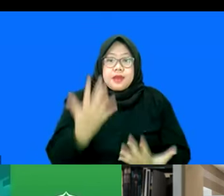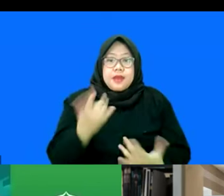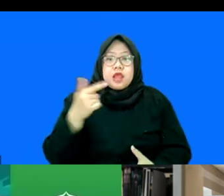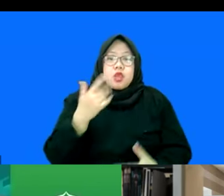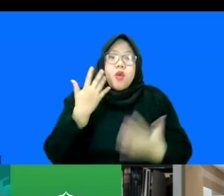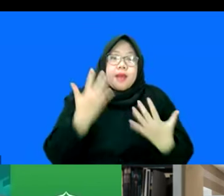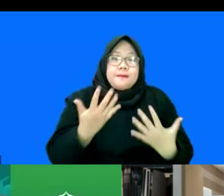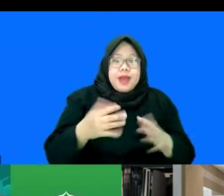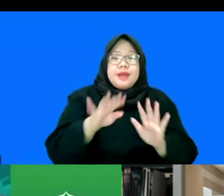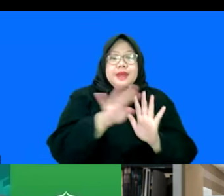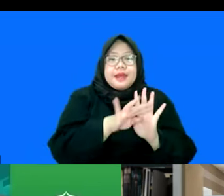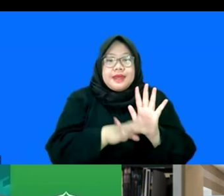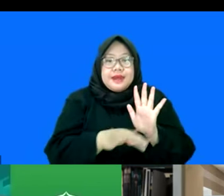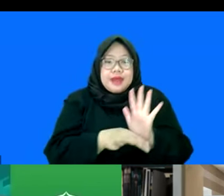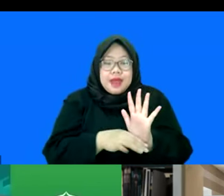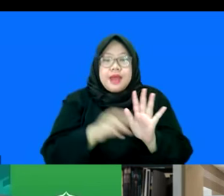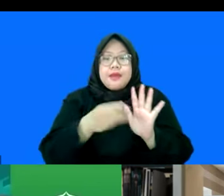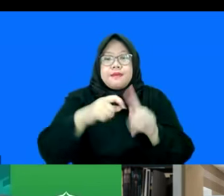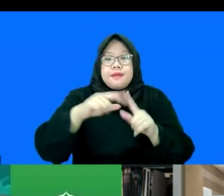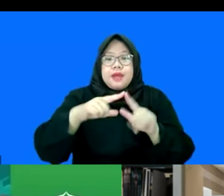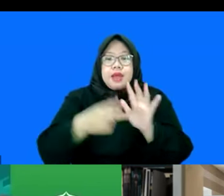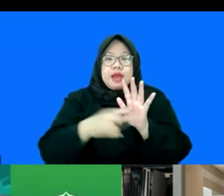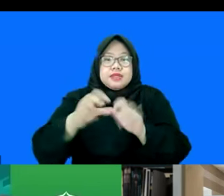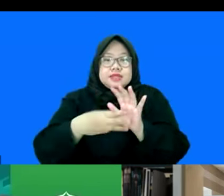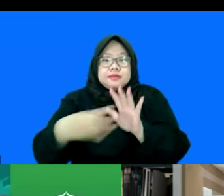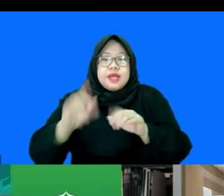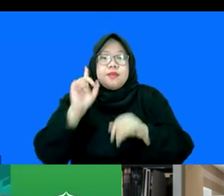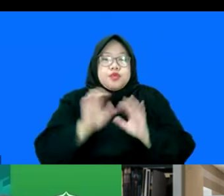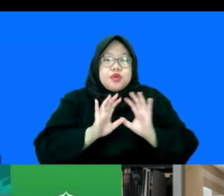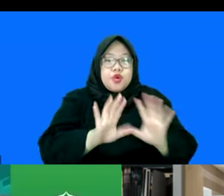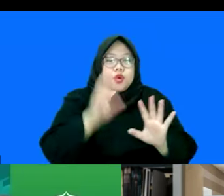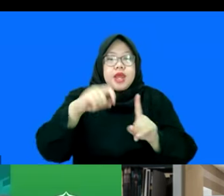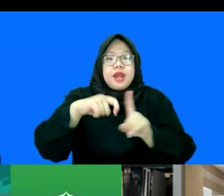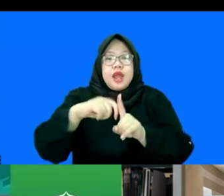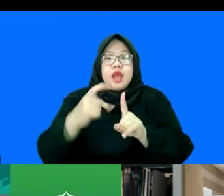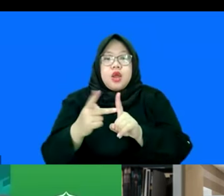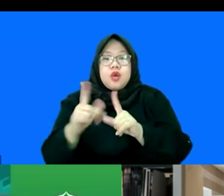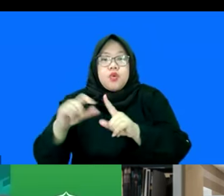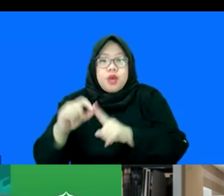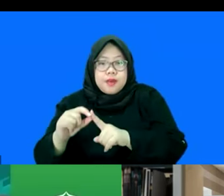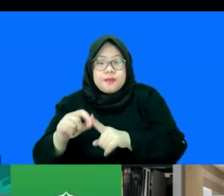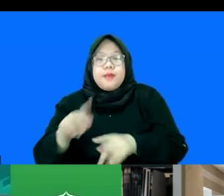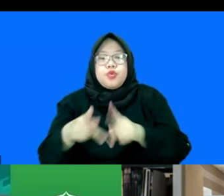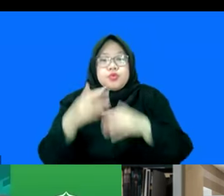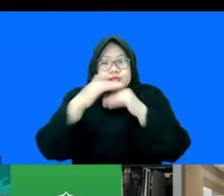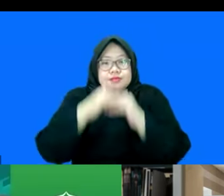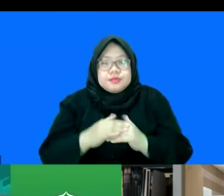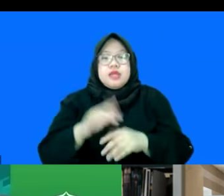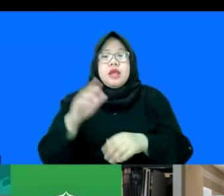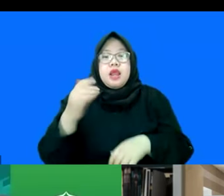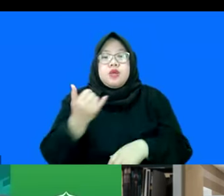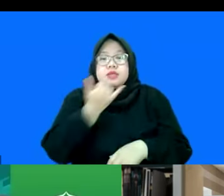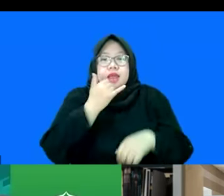mekanisme yang perlu kita dorong di RKUHP untuk meminimalisir kasus salah tangkap dan kasus penghilangan barang bukti? Juga terkait